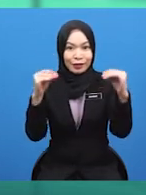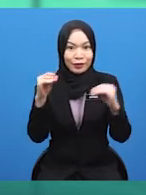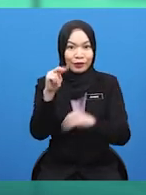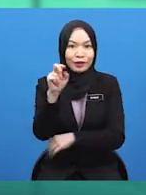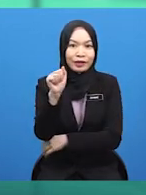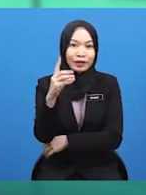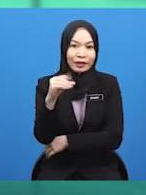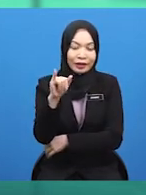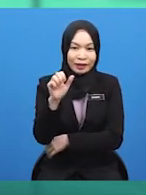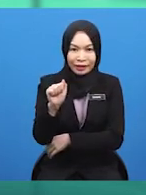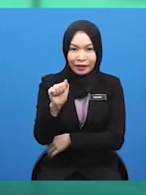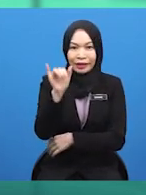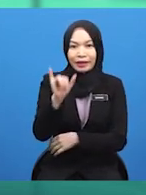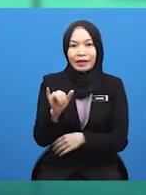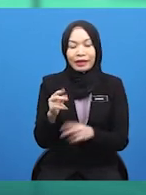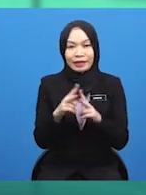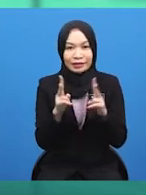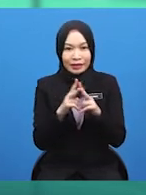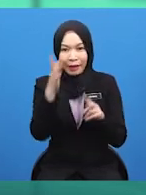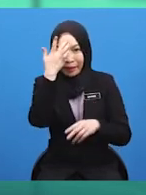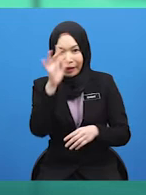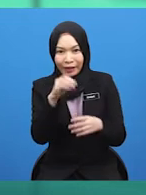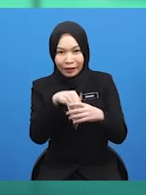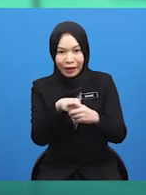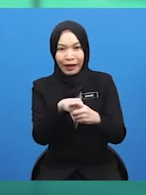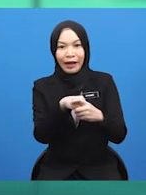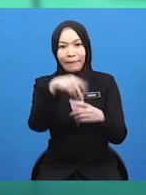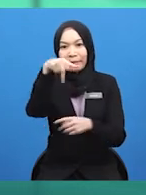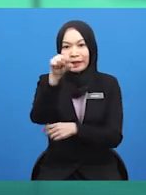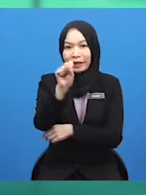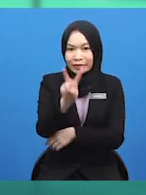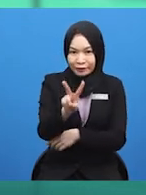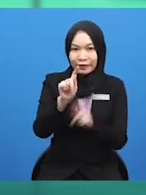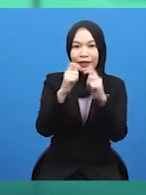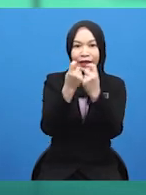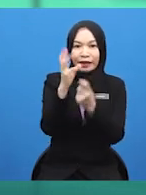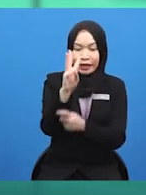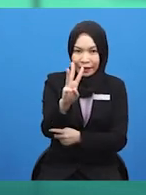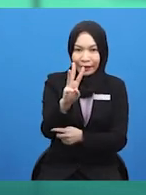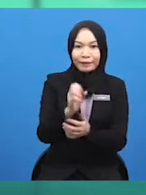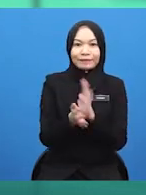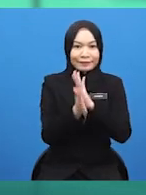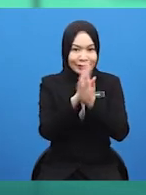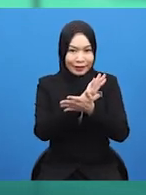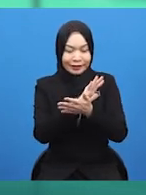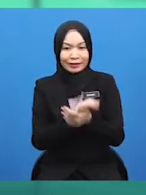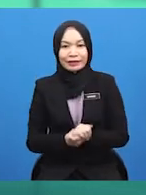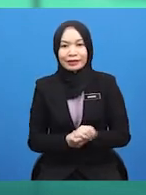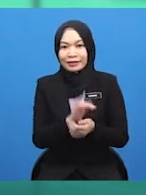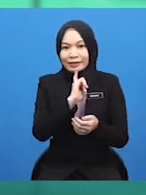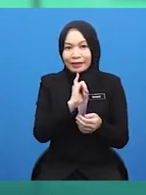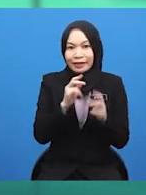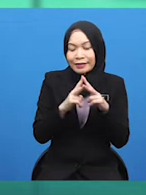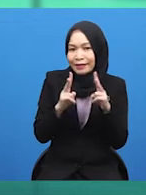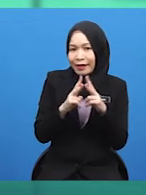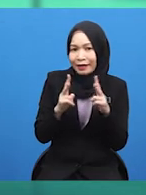sangat berpengalaman dalam bidang seni visual tingkatan 6. Jadi sebenarnya cikgu, saya rasa macam terujalah dengan